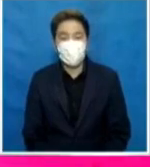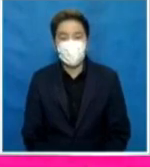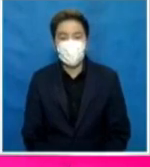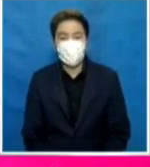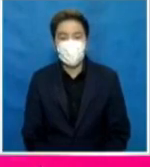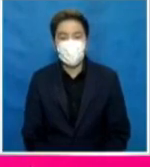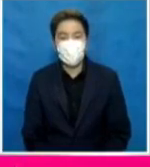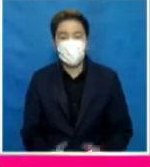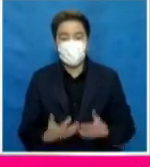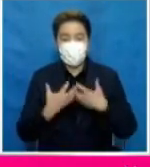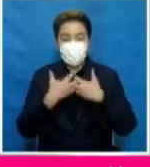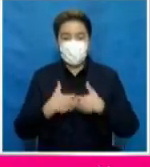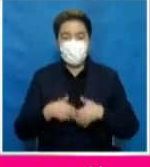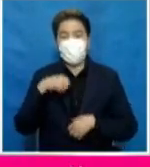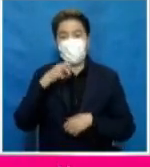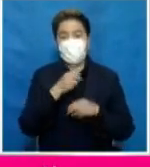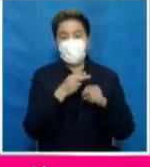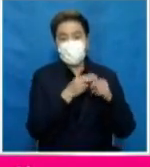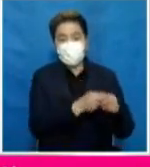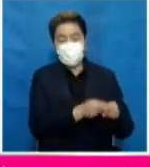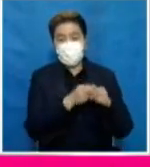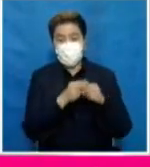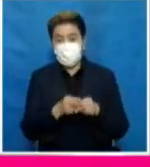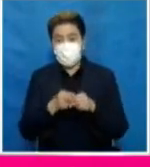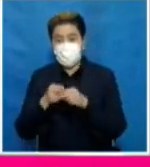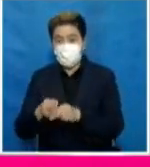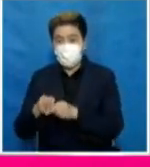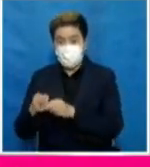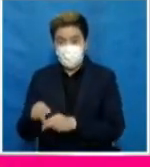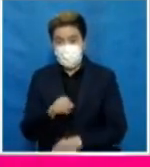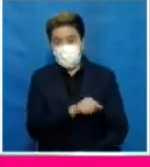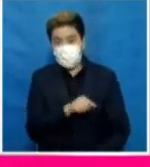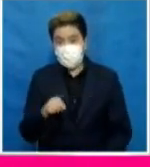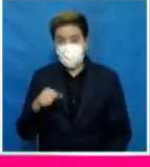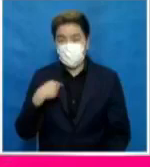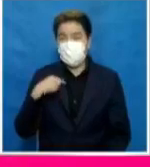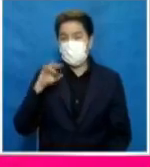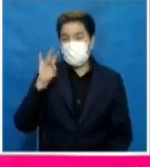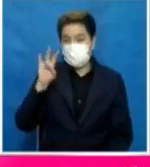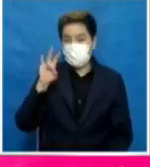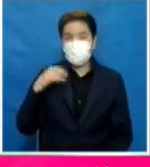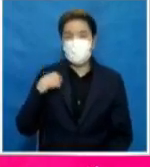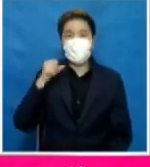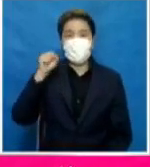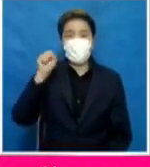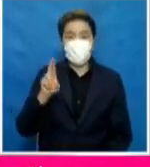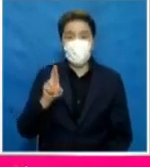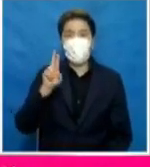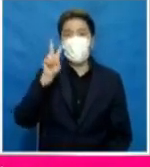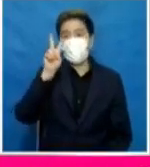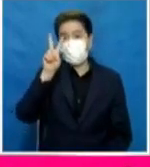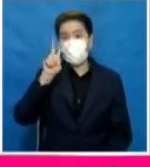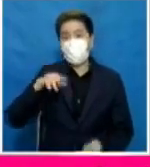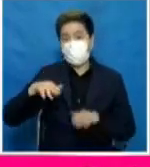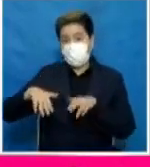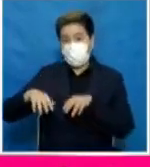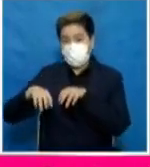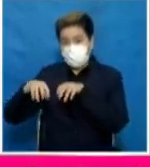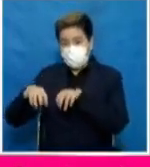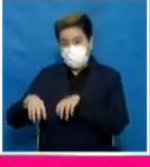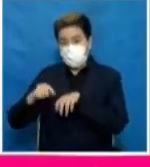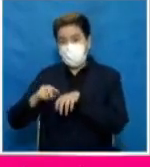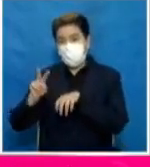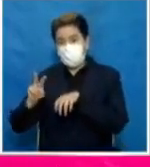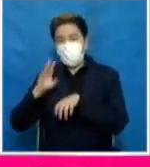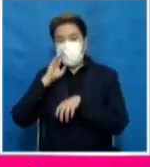สำหรับเครื่องออกรางวัลไฟฟ้าอัตโนมัติจะใช้เครื่องออกรางวัลทั้งหมด7เครื่องจะมีอีก2เครื่องที่เป็นเครื่องสำรองซึ่งอยู่ด้านหลังจะ